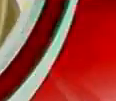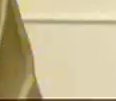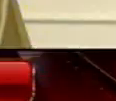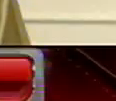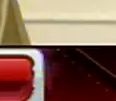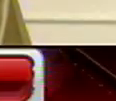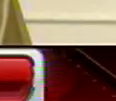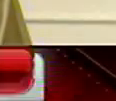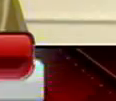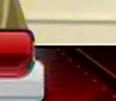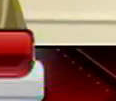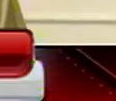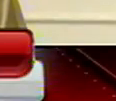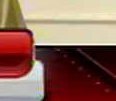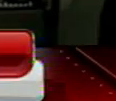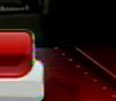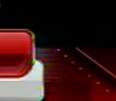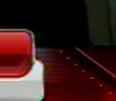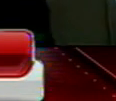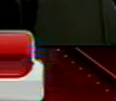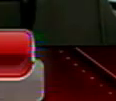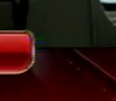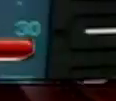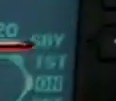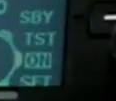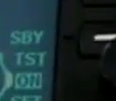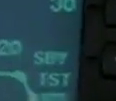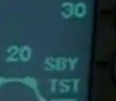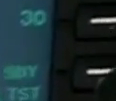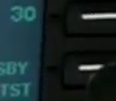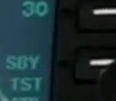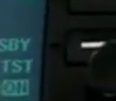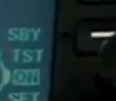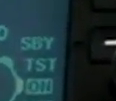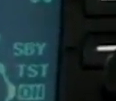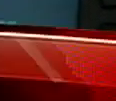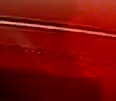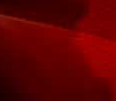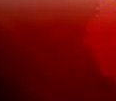Kukuh pencarian m370 masuki fasa kedua